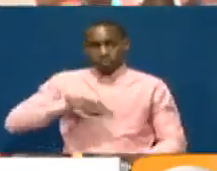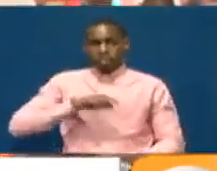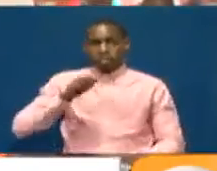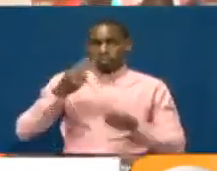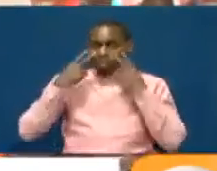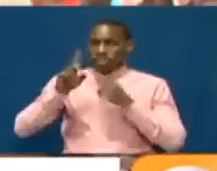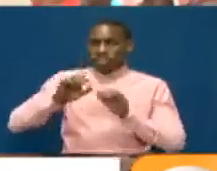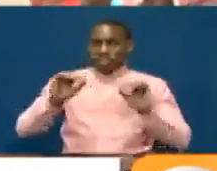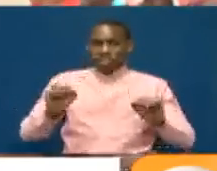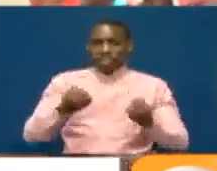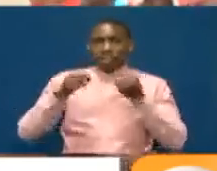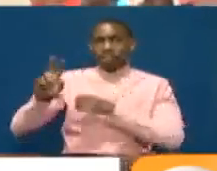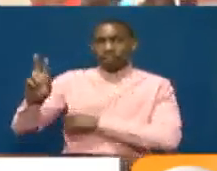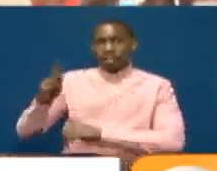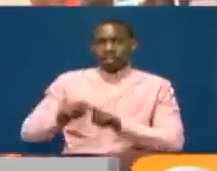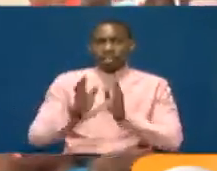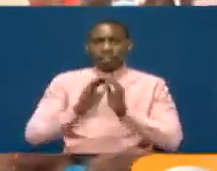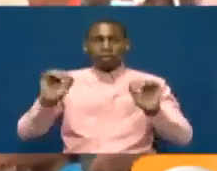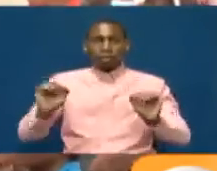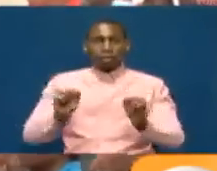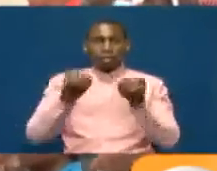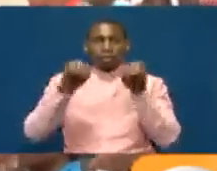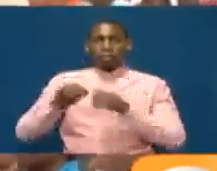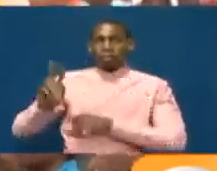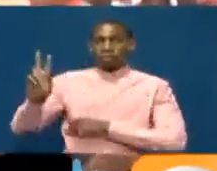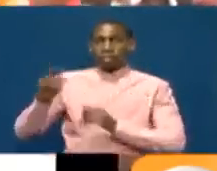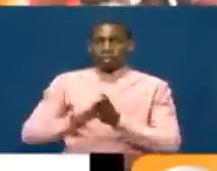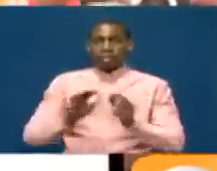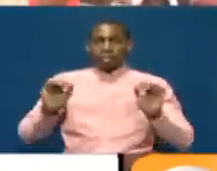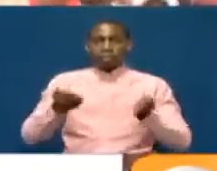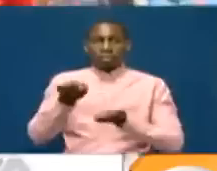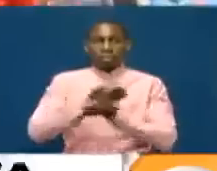lazima tukoboe Kenya, na kukoboa Kenya ni kukoboa uchumi wa Kenya.